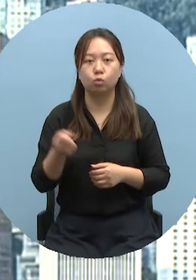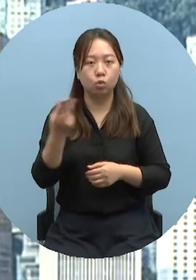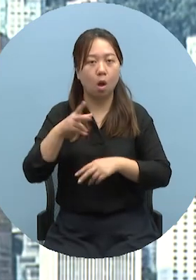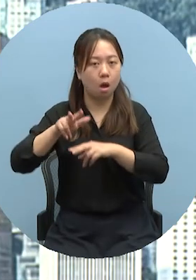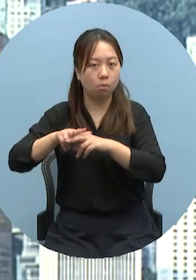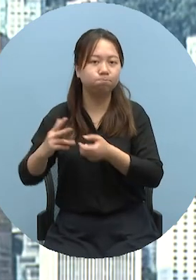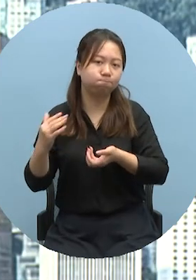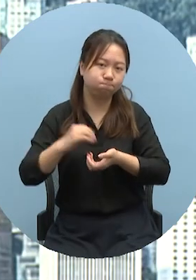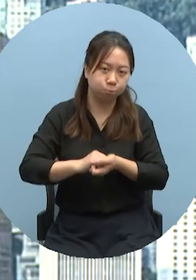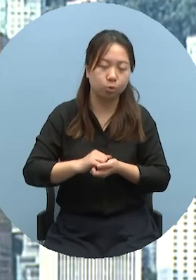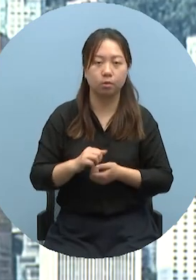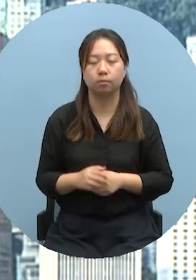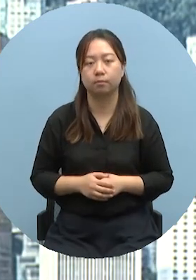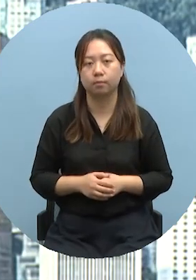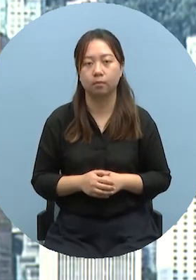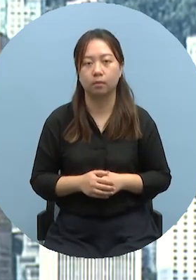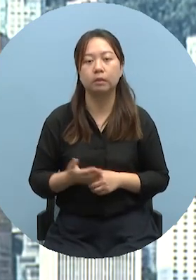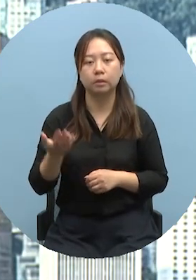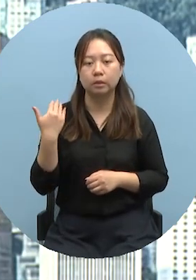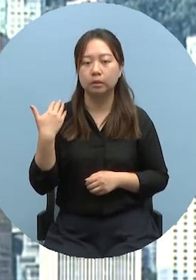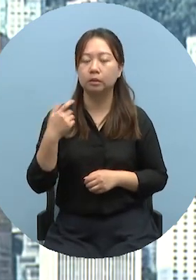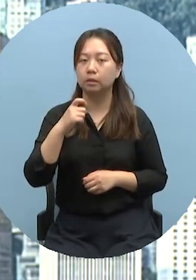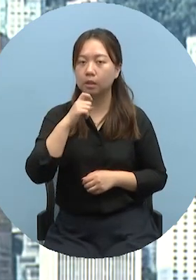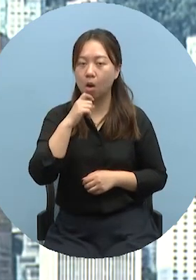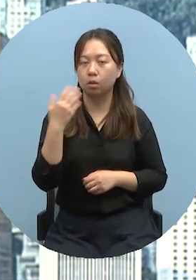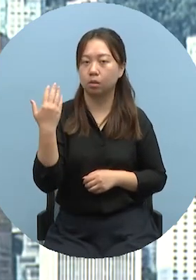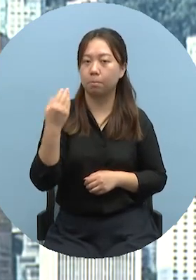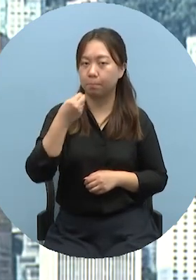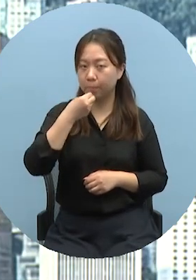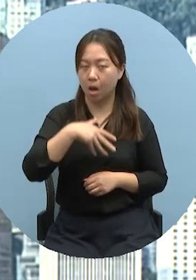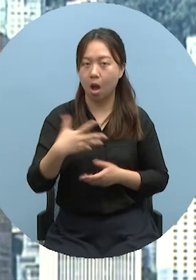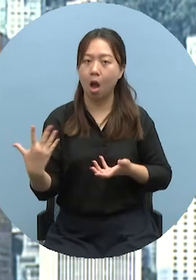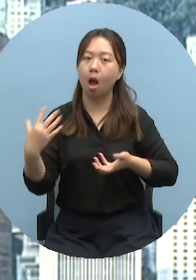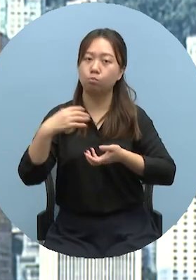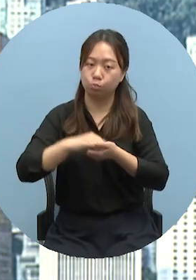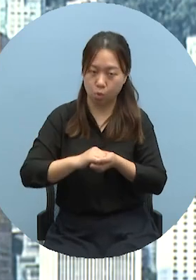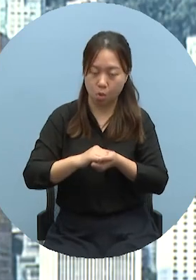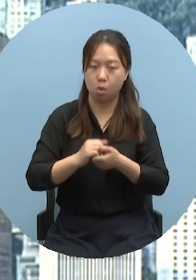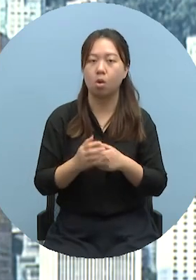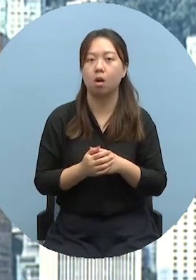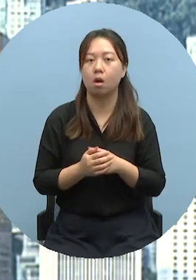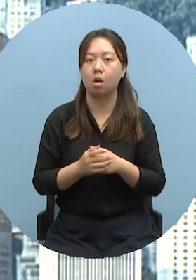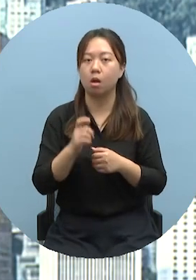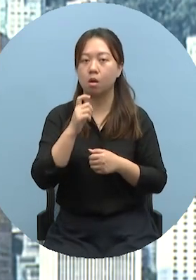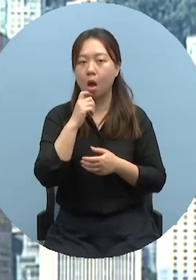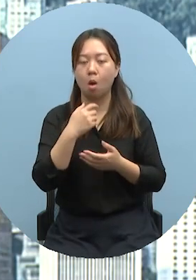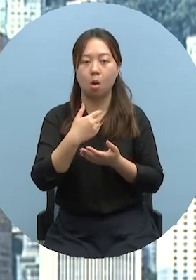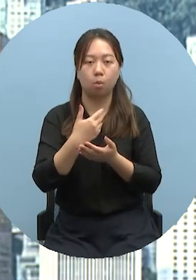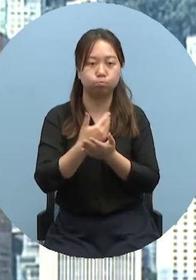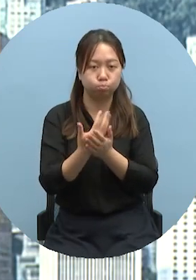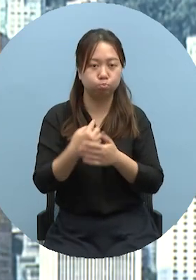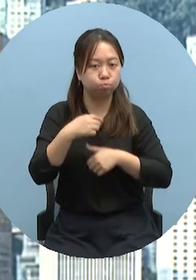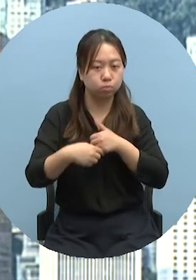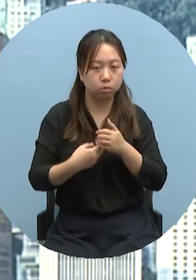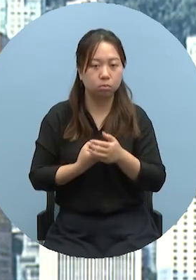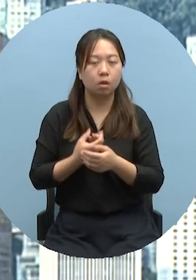嘅，因為亦都有個案過往係因為大家合作咧而有器官可以喺